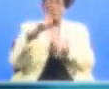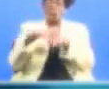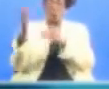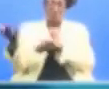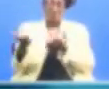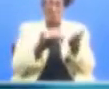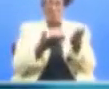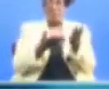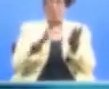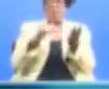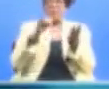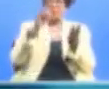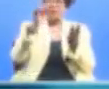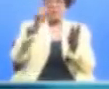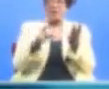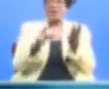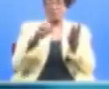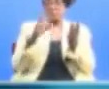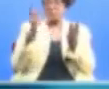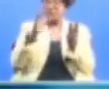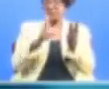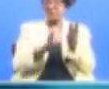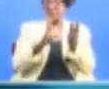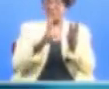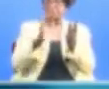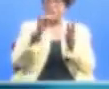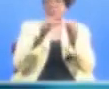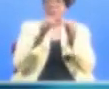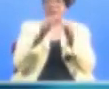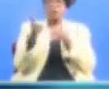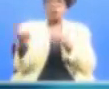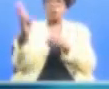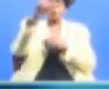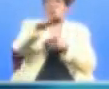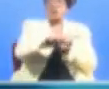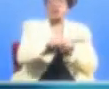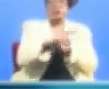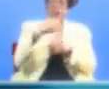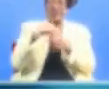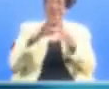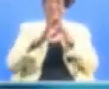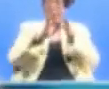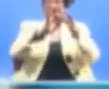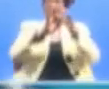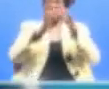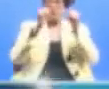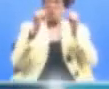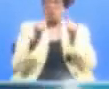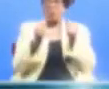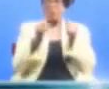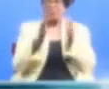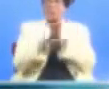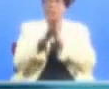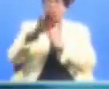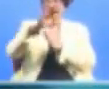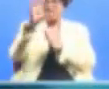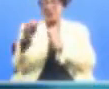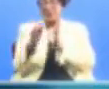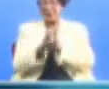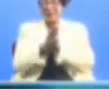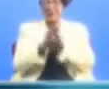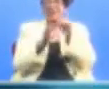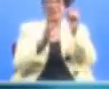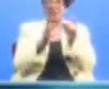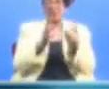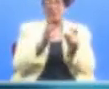mku wa Italia Georgia meloni mkuo huo wa siku mbili unal menga ku imara uh usiane Ya Afrika na Italia ajena za mkuo